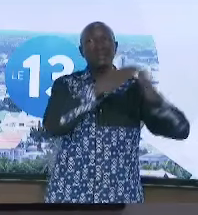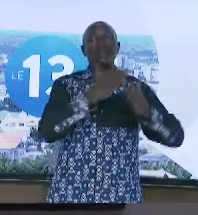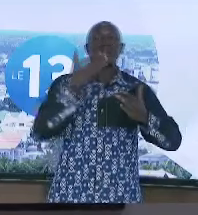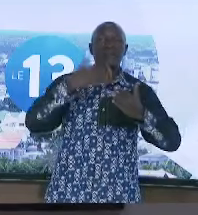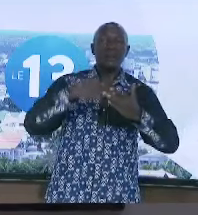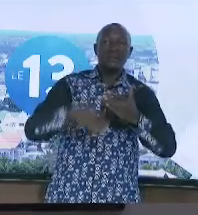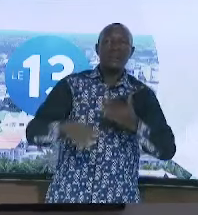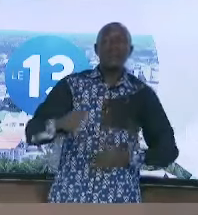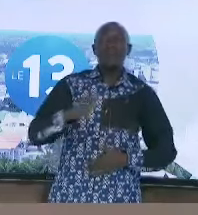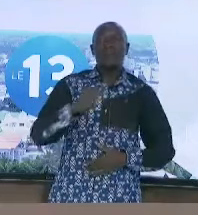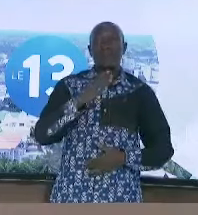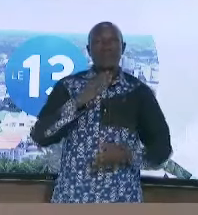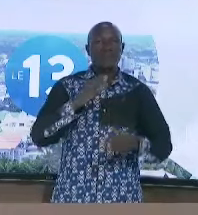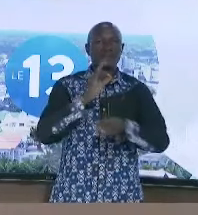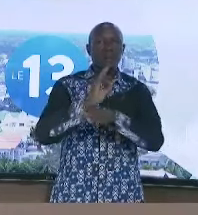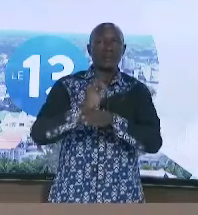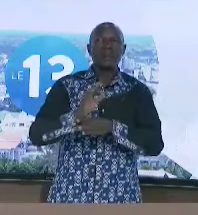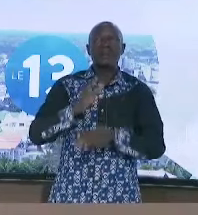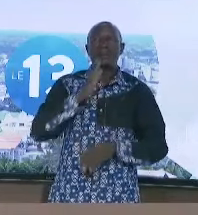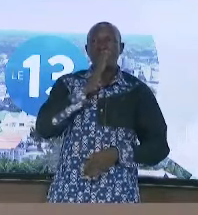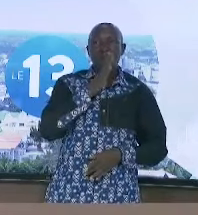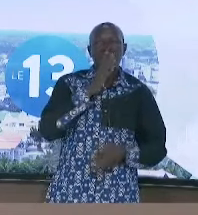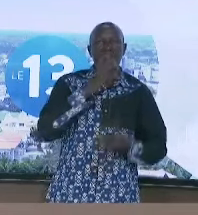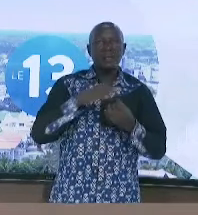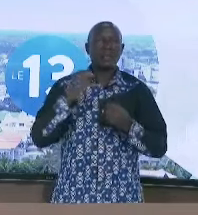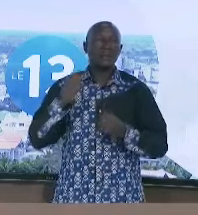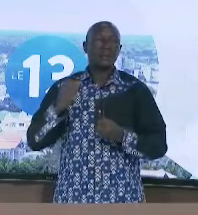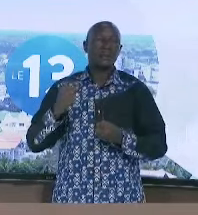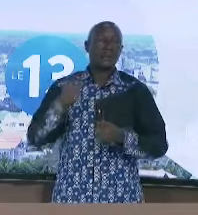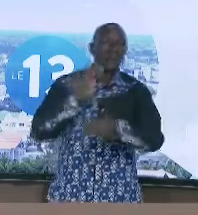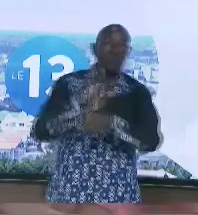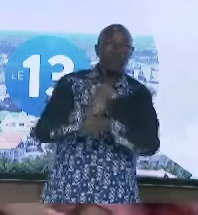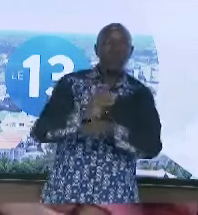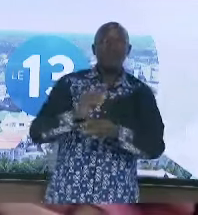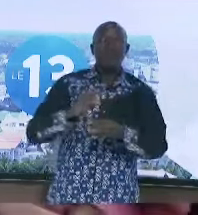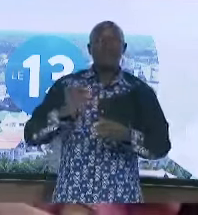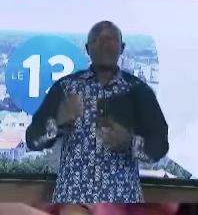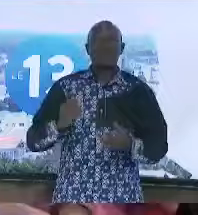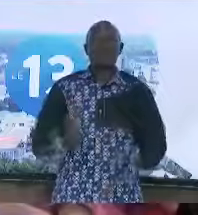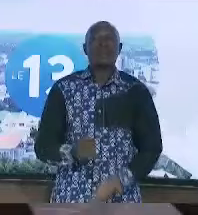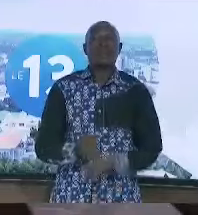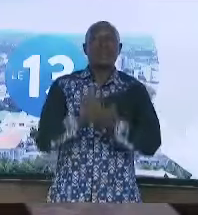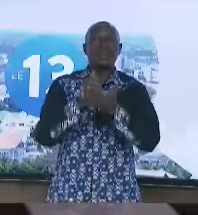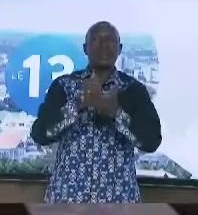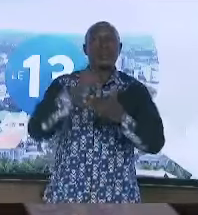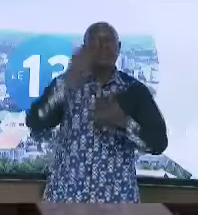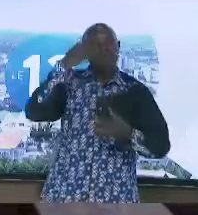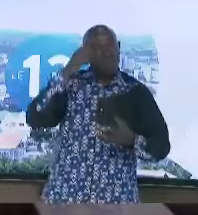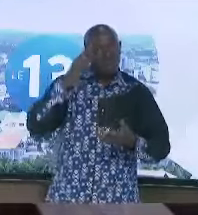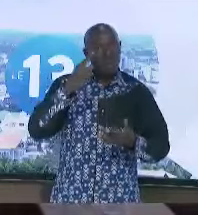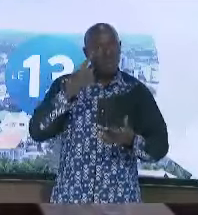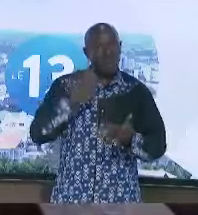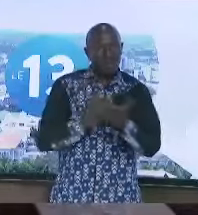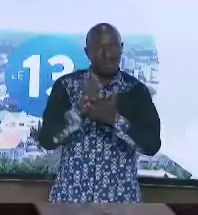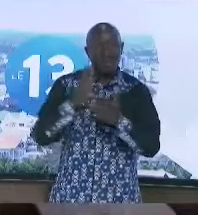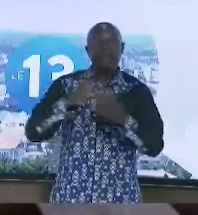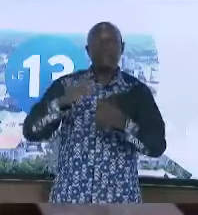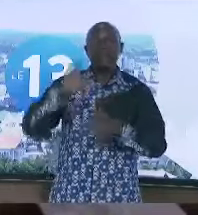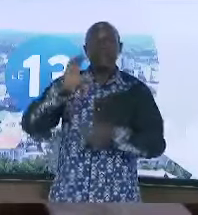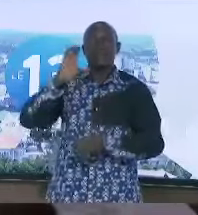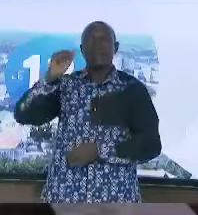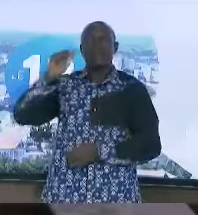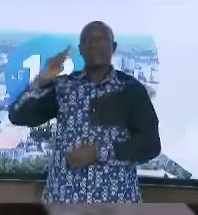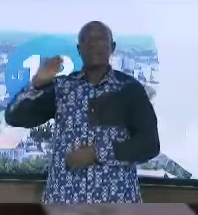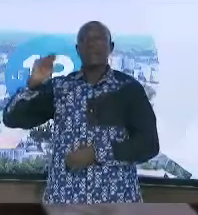l'œuvre du réalisateur ivoirien Owen Brown. Il est produit grâce à l'accompagnement de Canal+. Mais un film caractère international, la